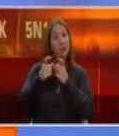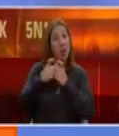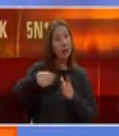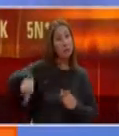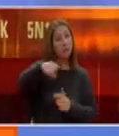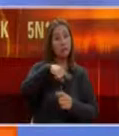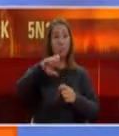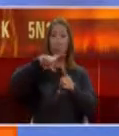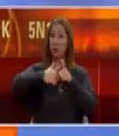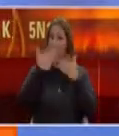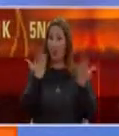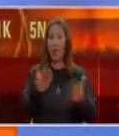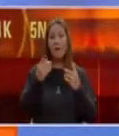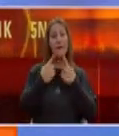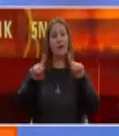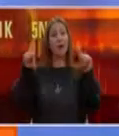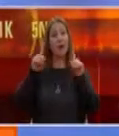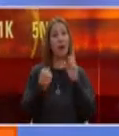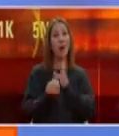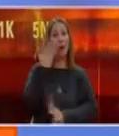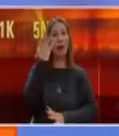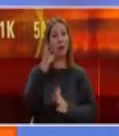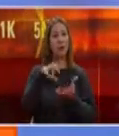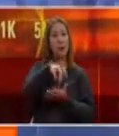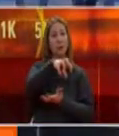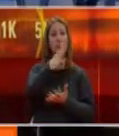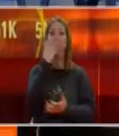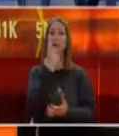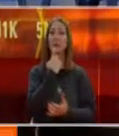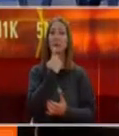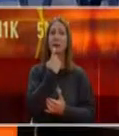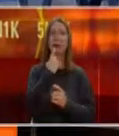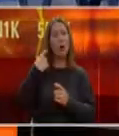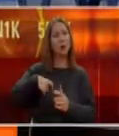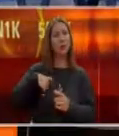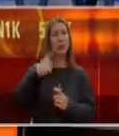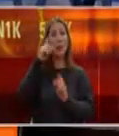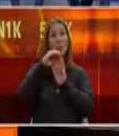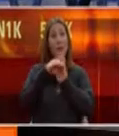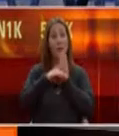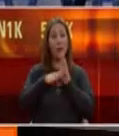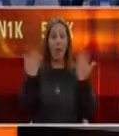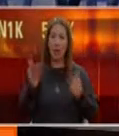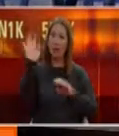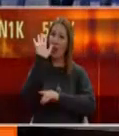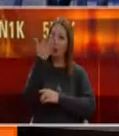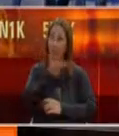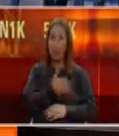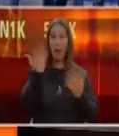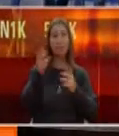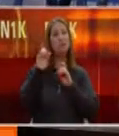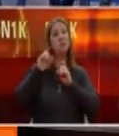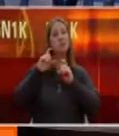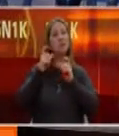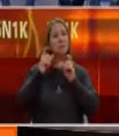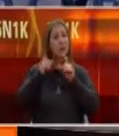çalışan projeleri Fark Yaratanlar konseptinde 4 yıldır özel bir programda hem televizyonlarda hem sosyal